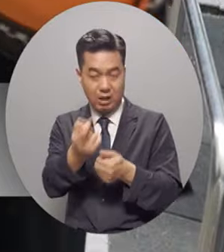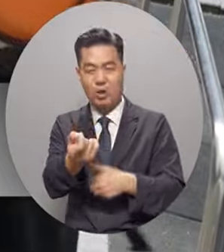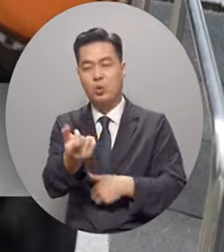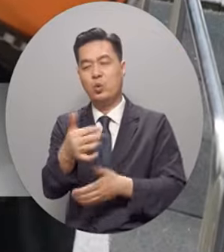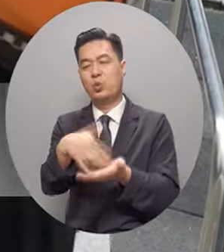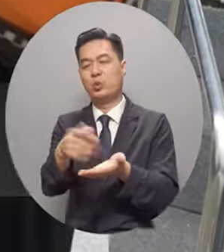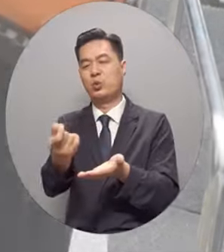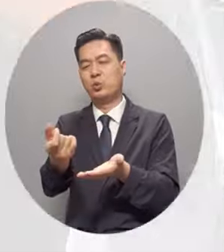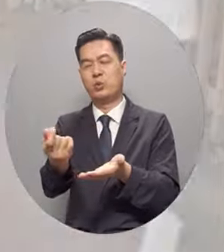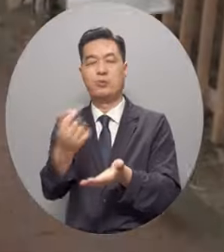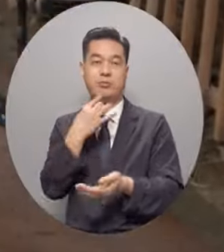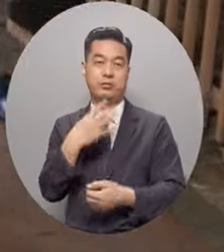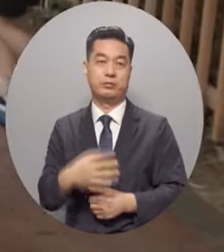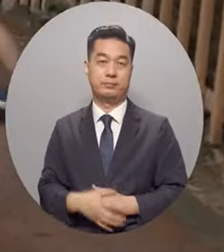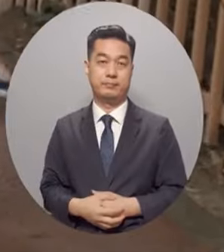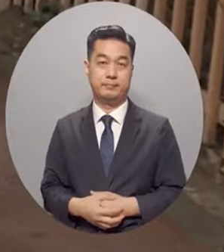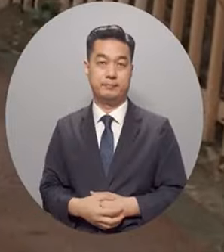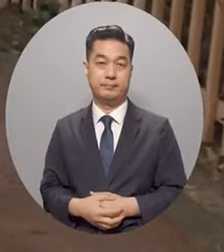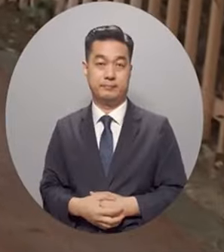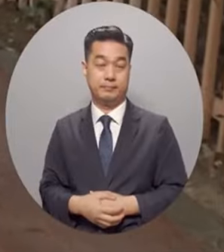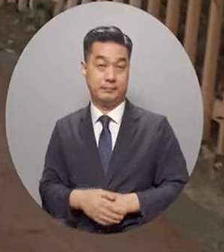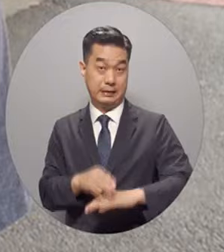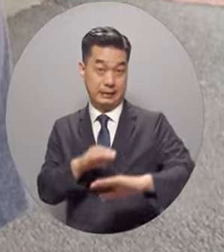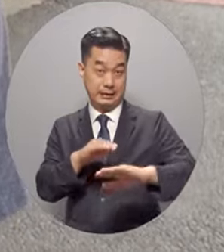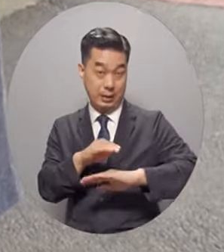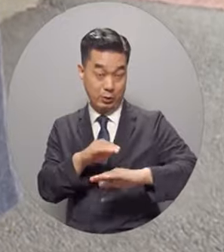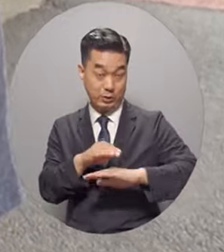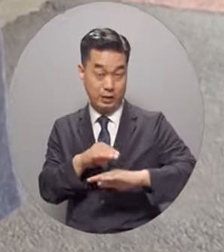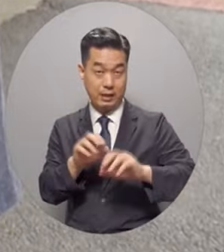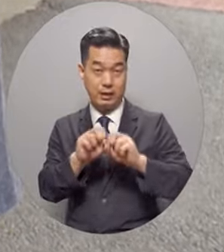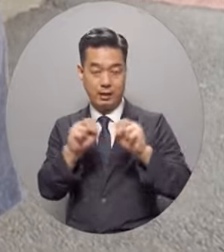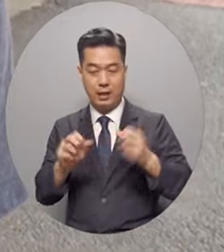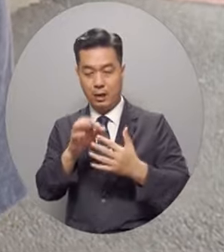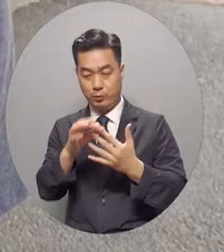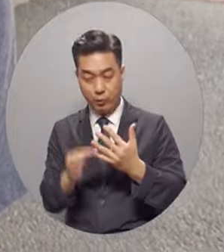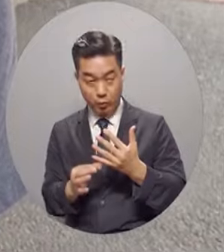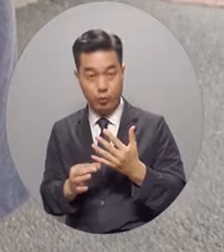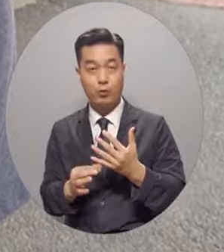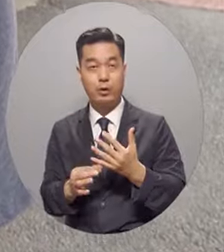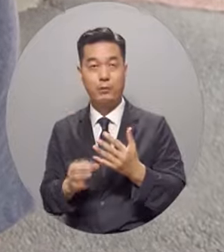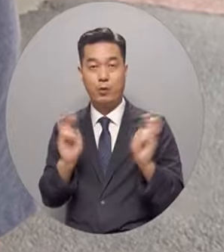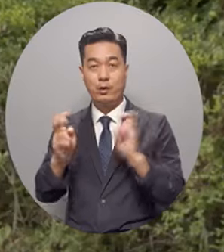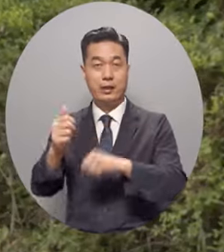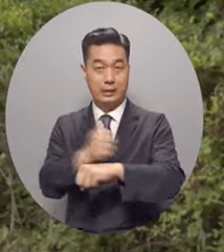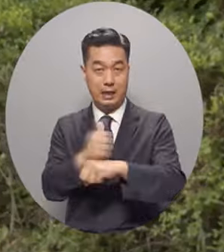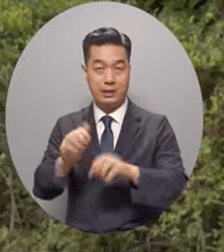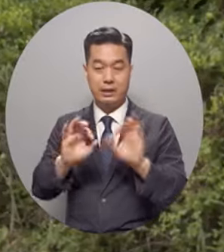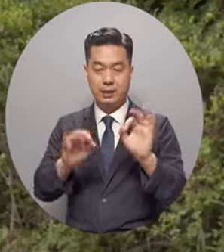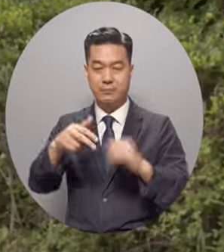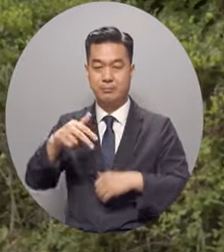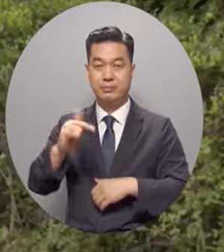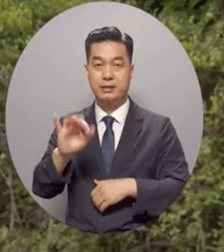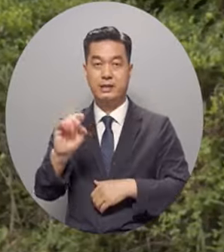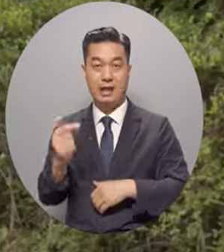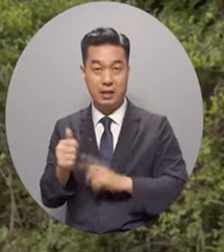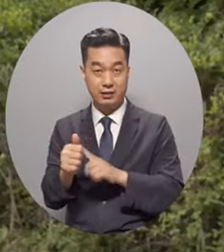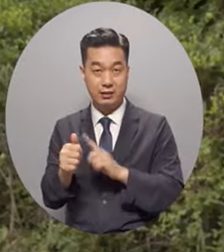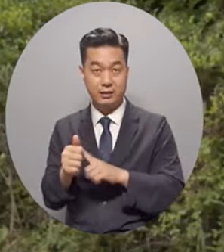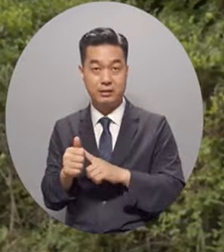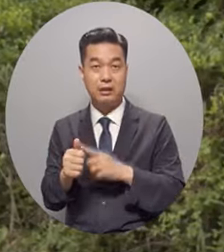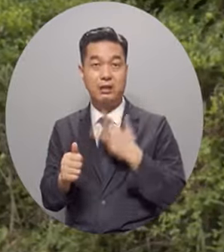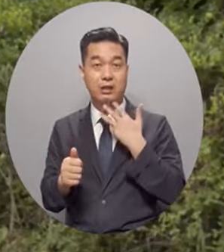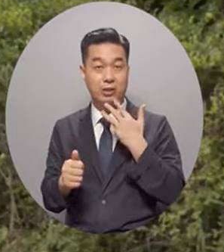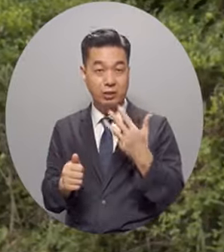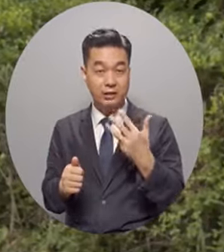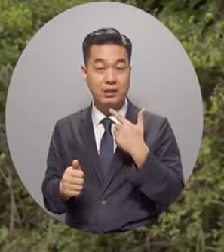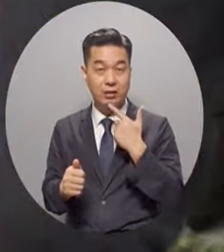그치고 있는 겁니다. 자동차 소프트웨어 개발 회사에 다니는 김진환 씨는 8살과 6살 두 딸의 양육을